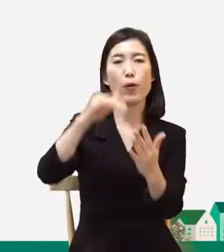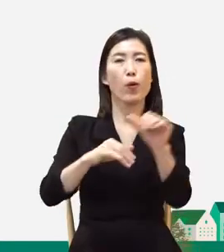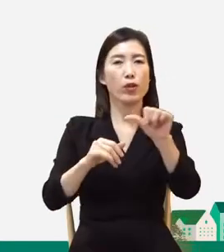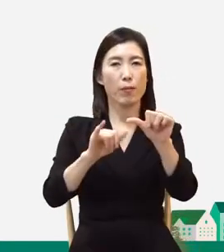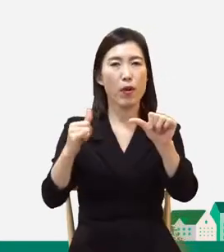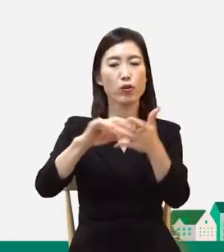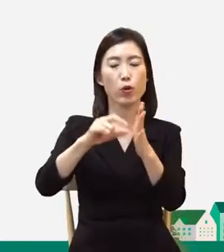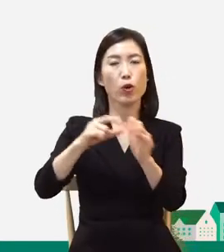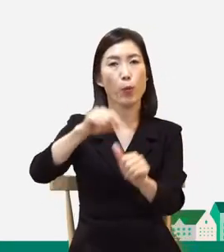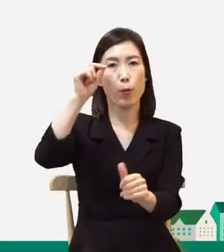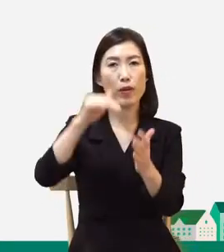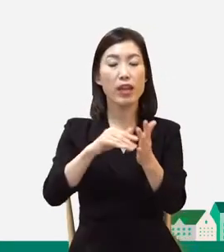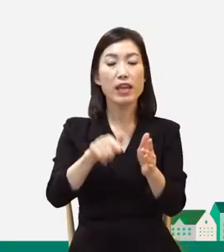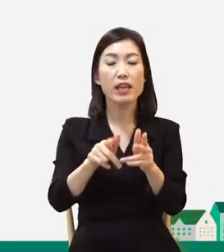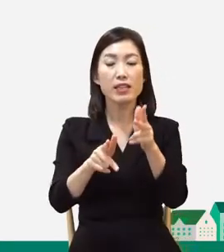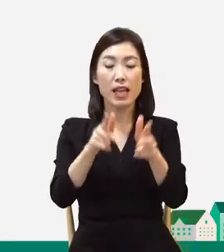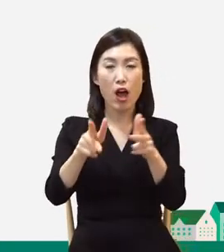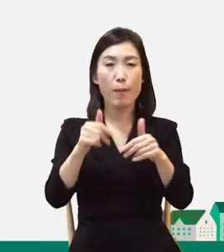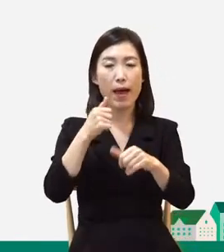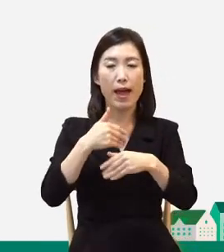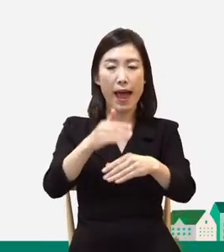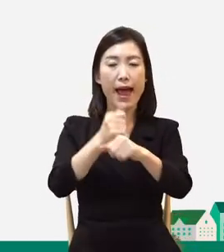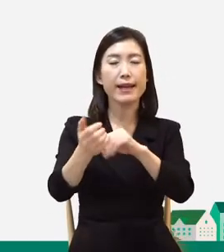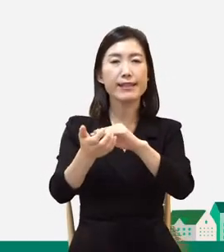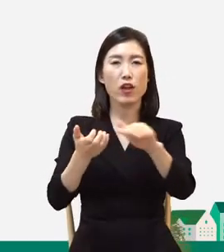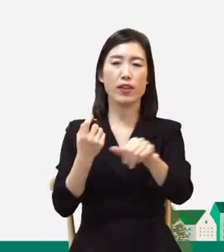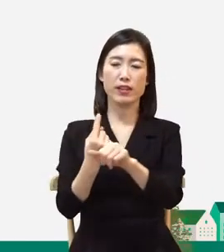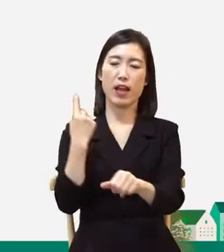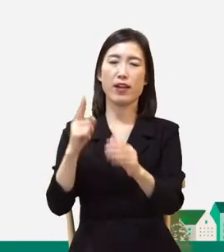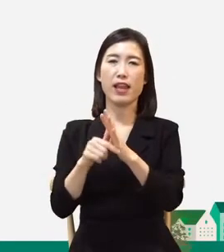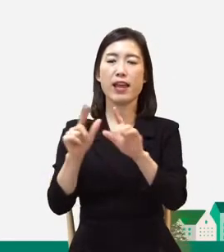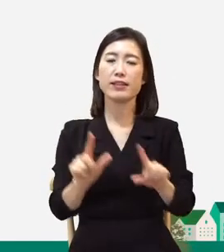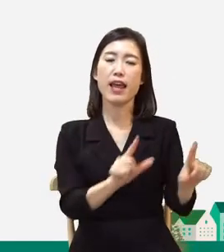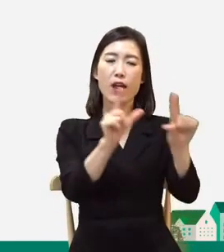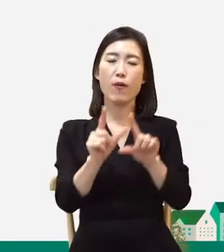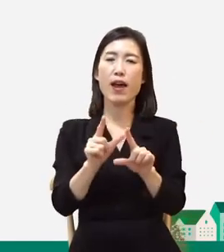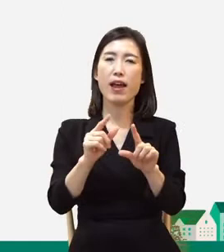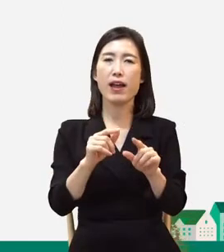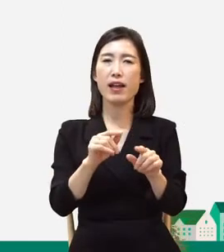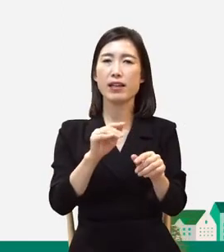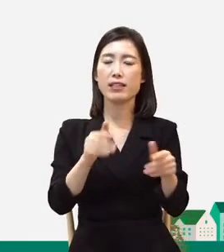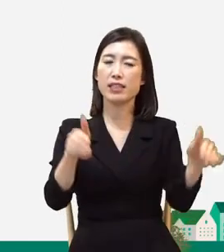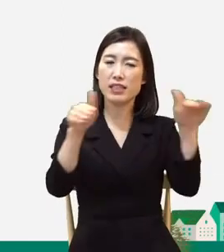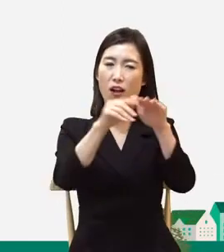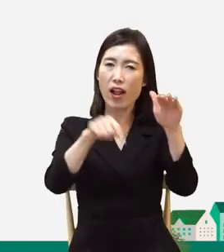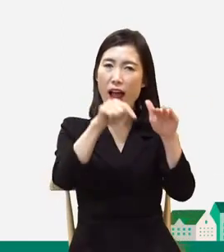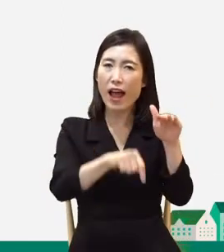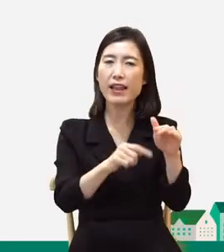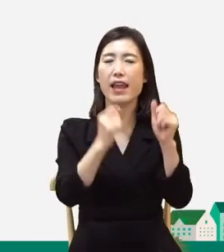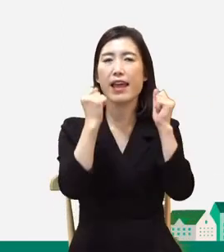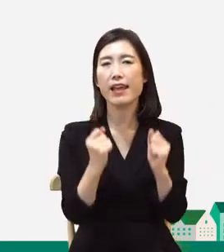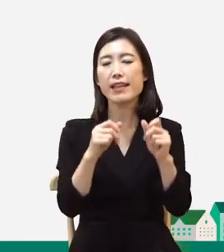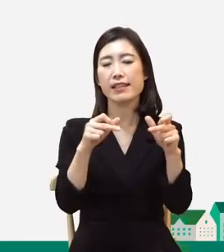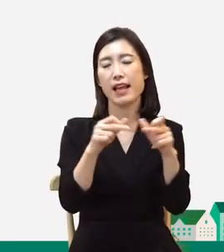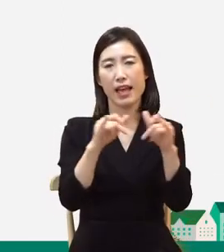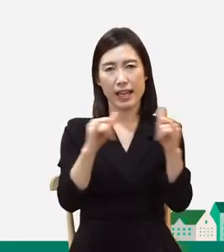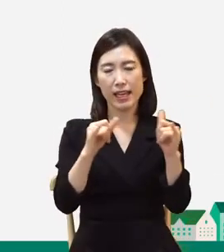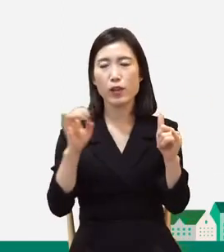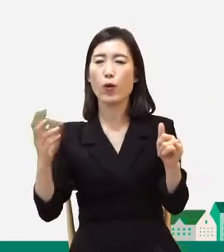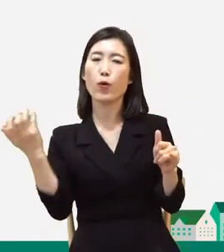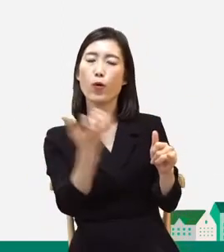사업을 실시하기 전에 작년도에 생활시설 거주장애인하고 입소대기 장애인 등을